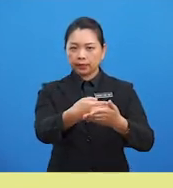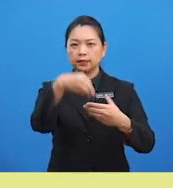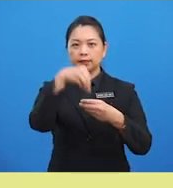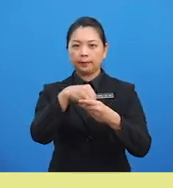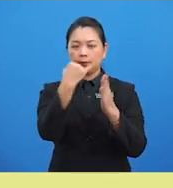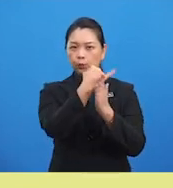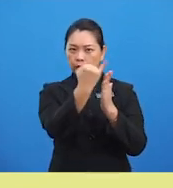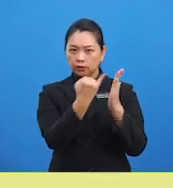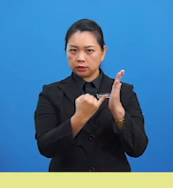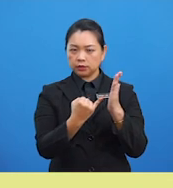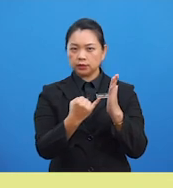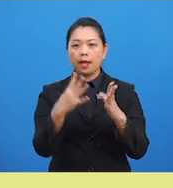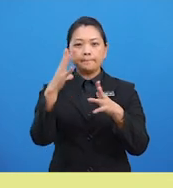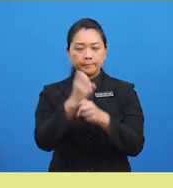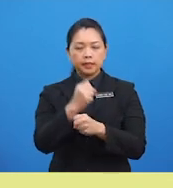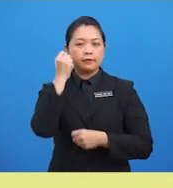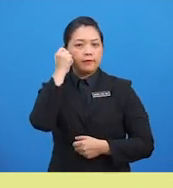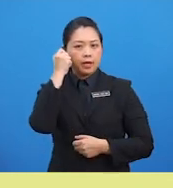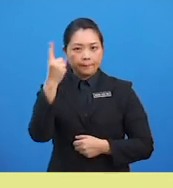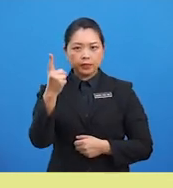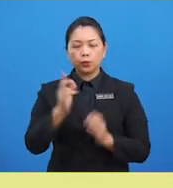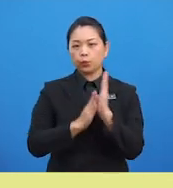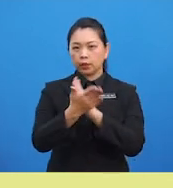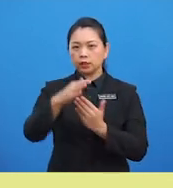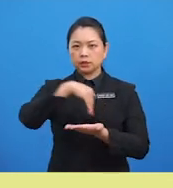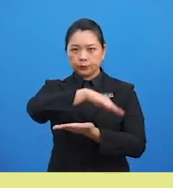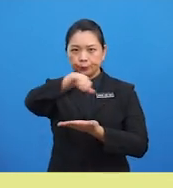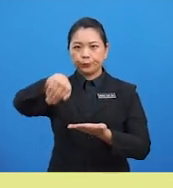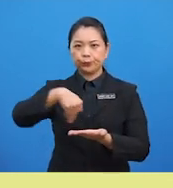lukisan dapat difahami oleh semua.